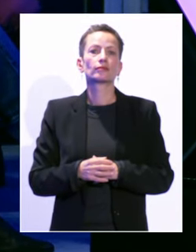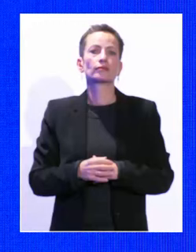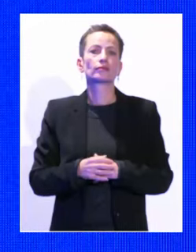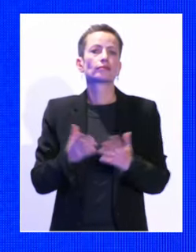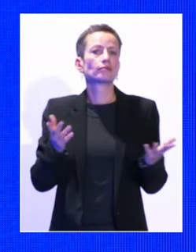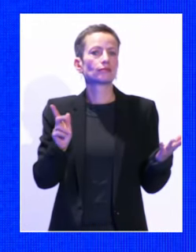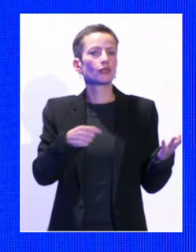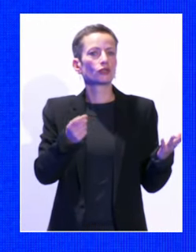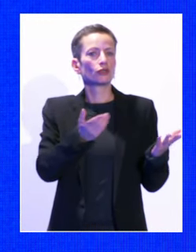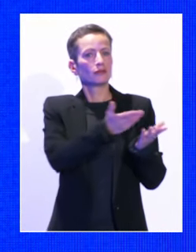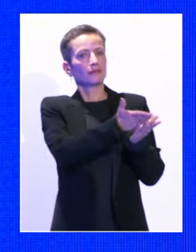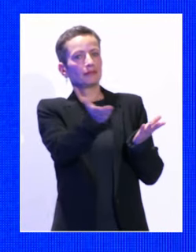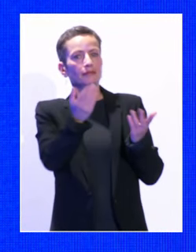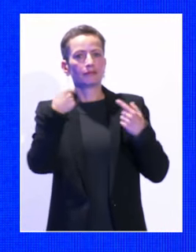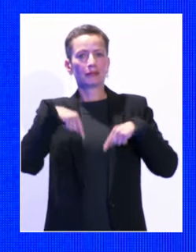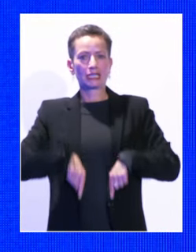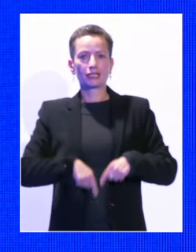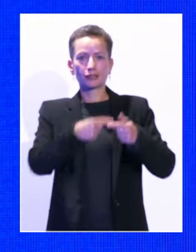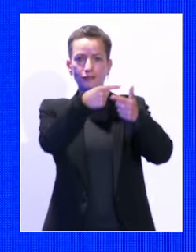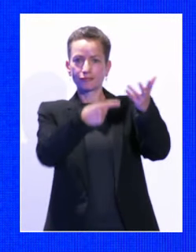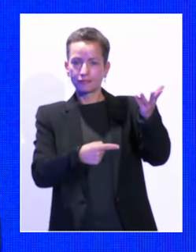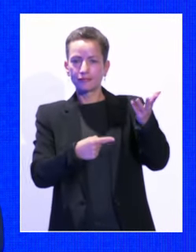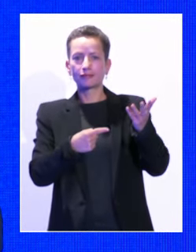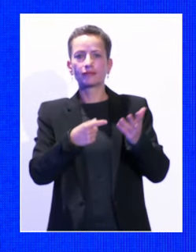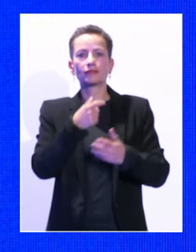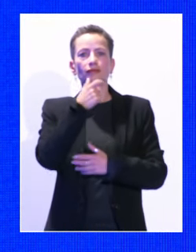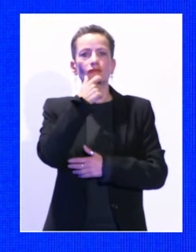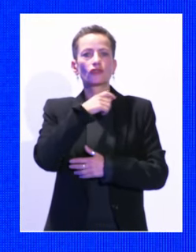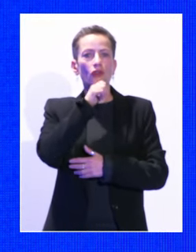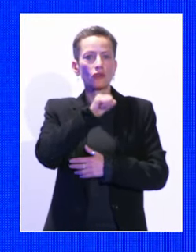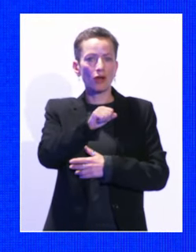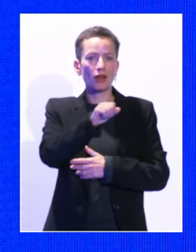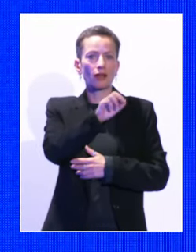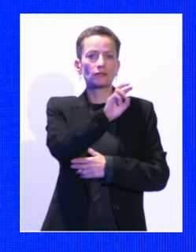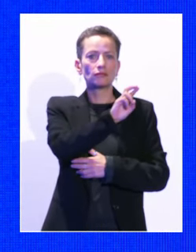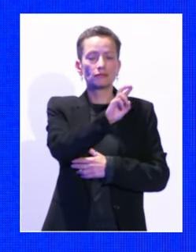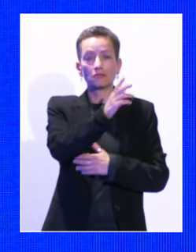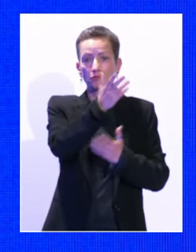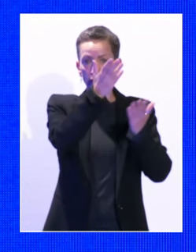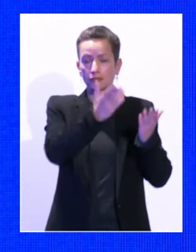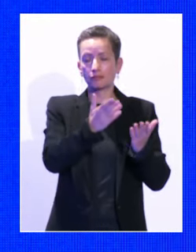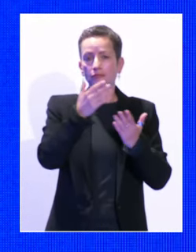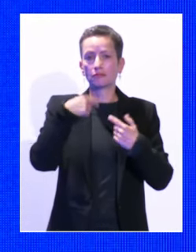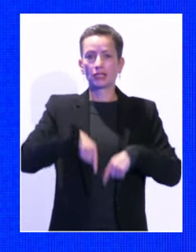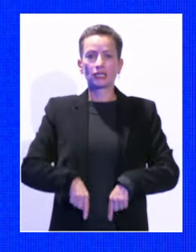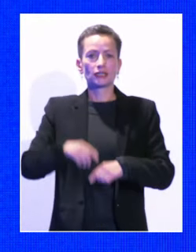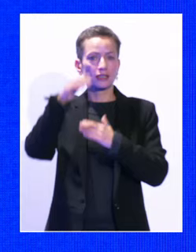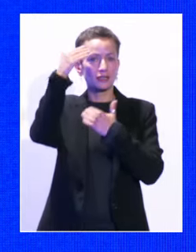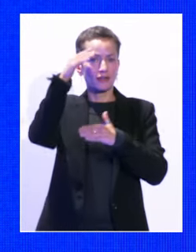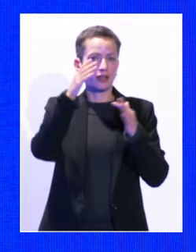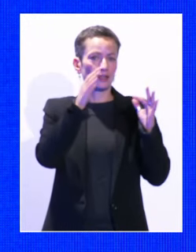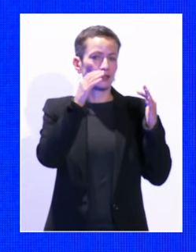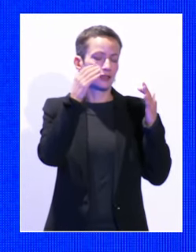Et puis nos ministres. Jean-Noël Barrot, ministre des Affaires étrangères.